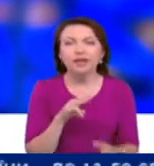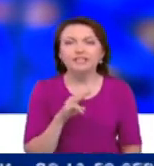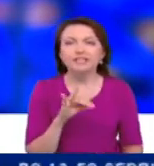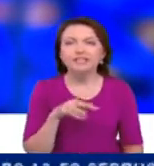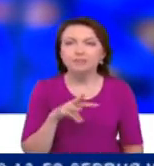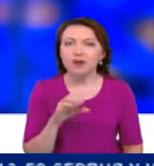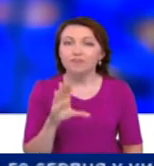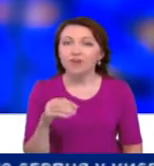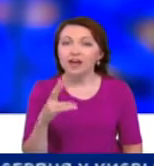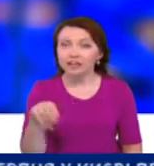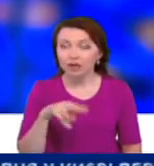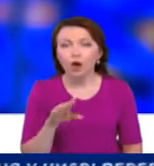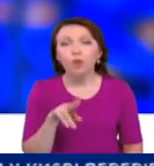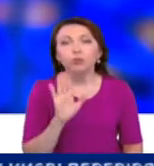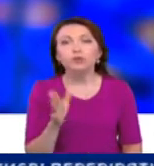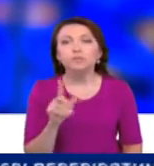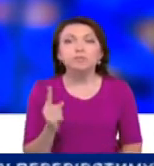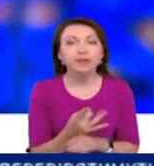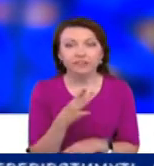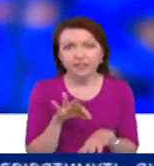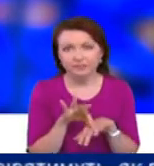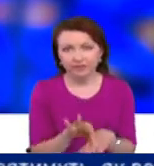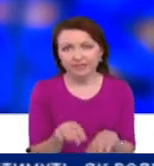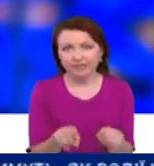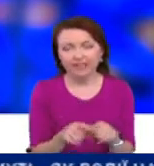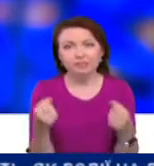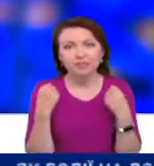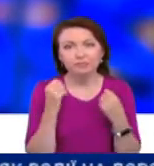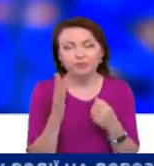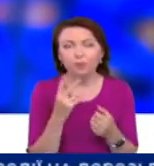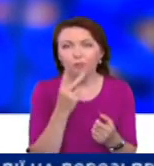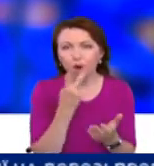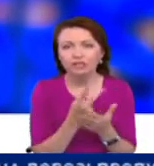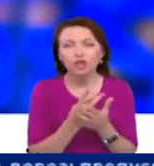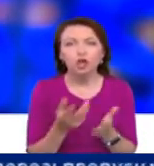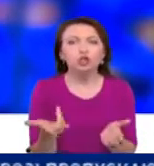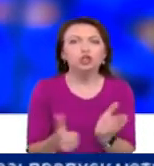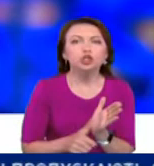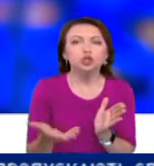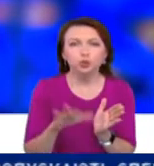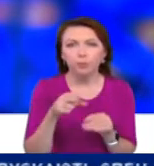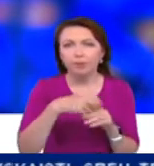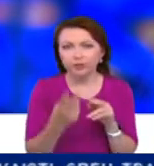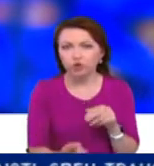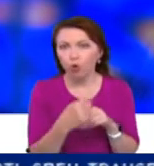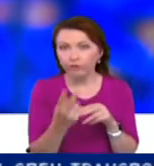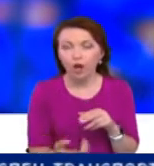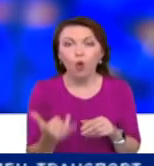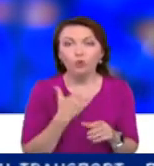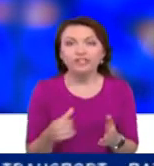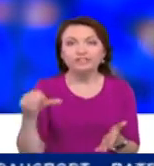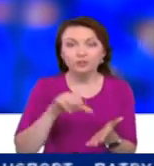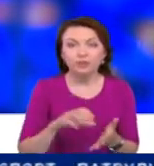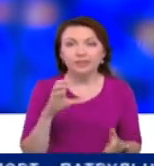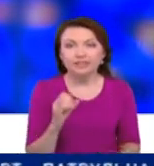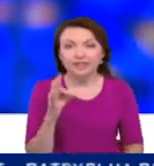проводиться впервые по новой программе. Спортсмены будут выполнять 6 прыжков. У нас выступает